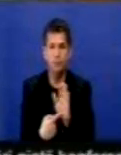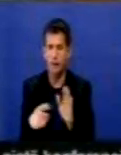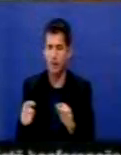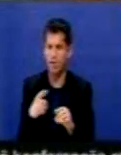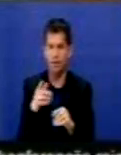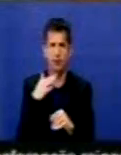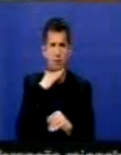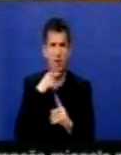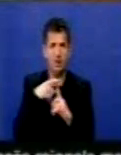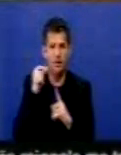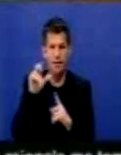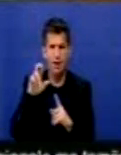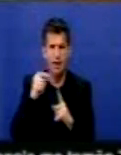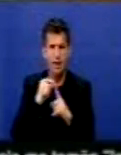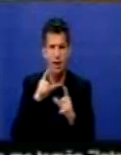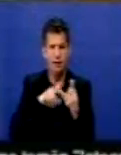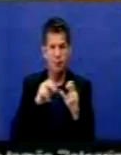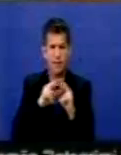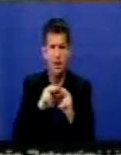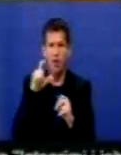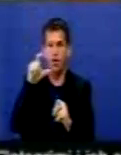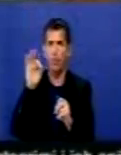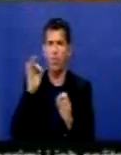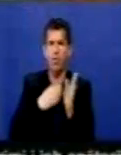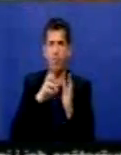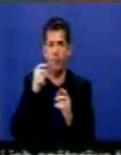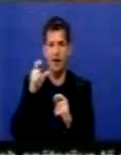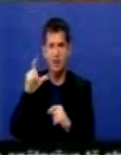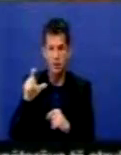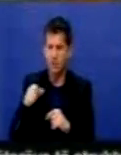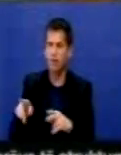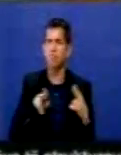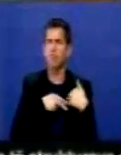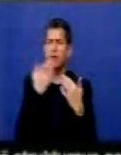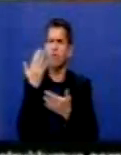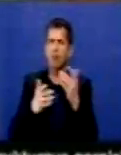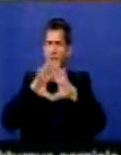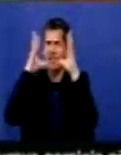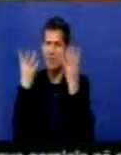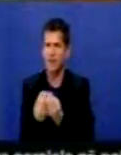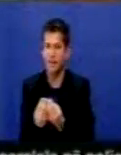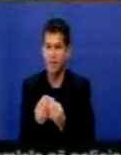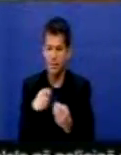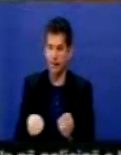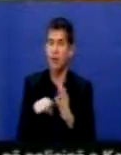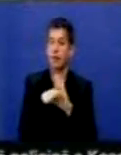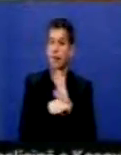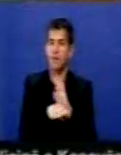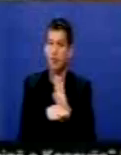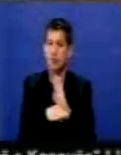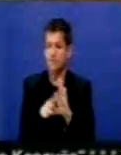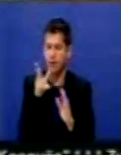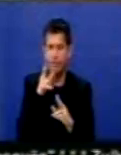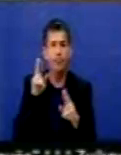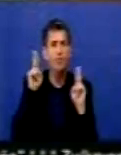Komers ishte njësia e cila mbante kontabilitetin e gjithë kombinatit. Ky ligj ka për qëllim dhënien e